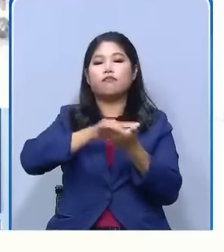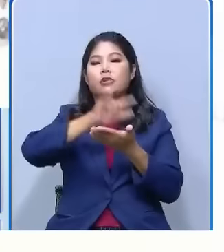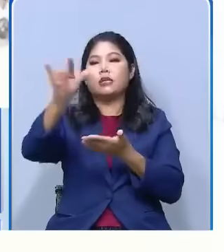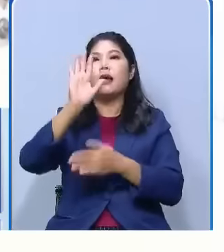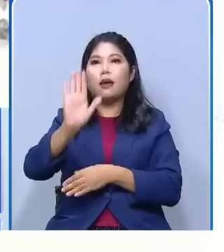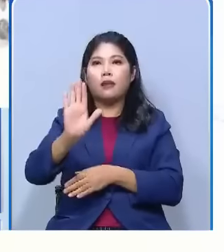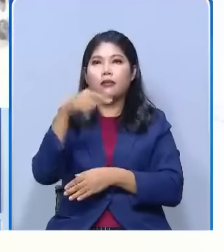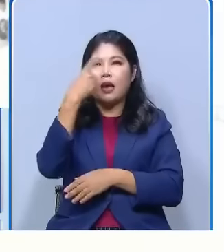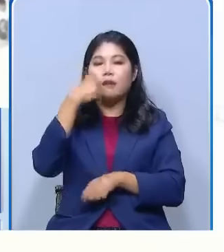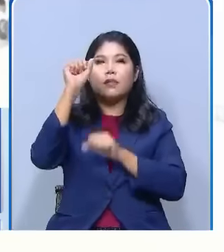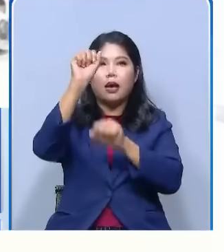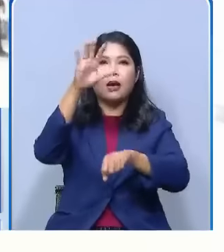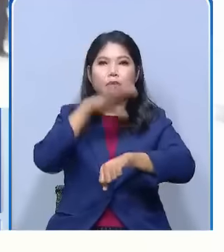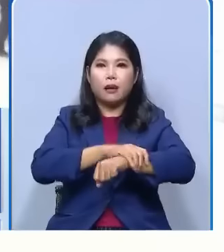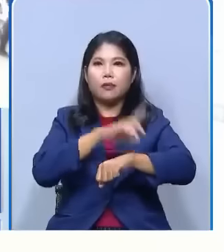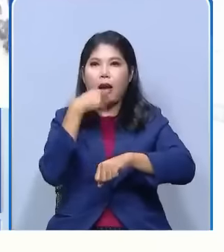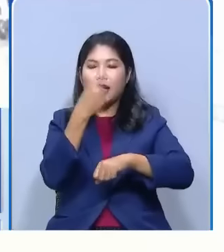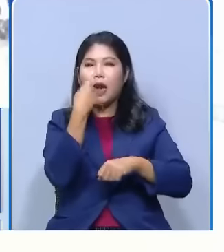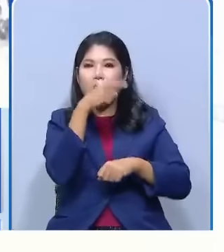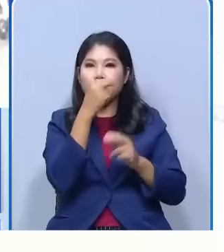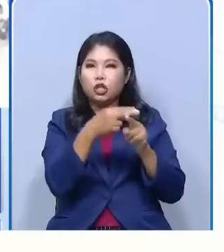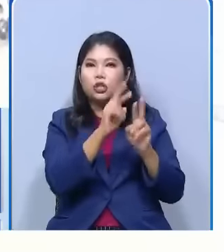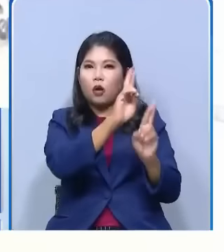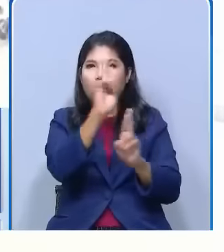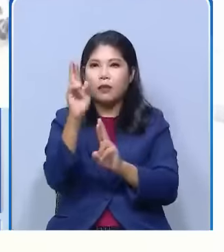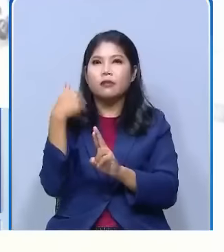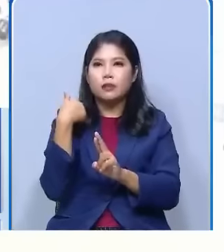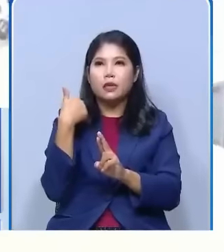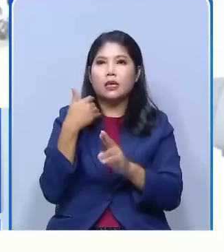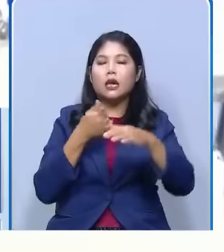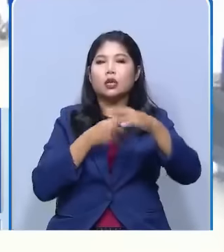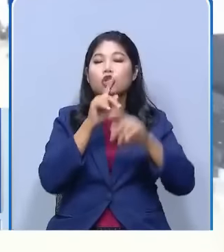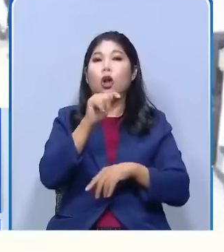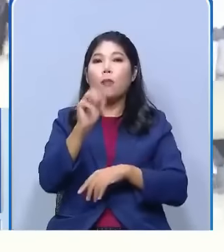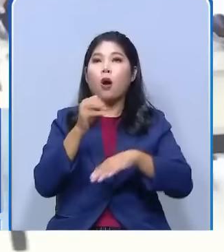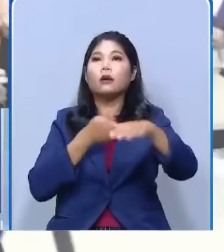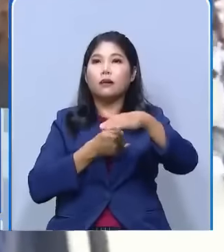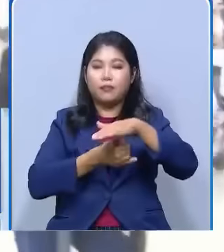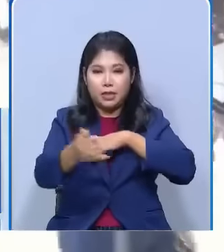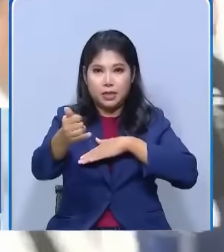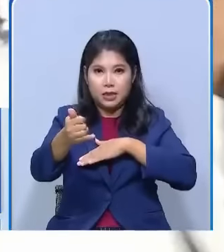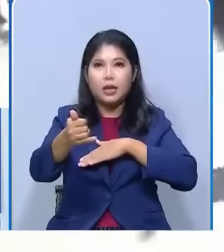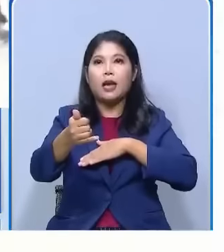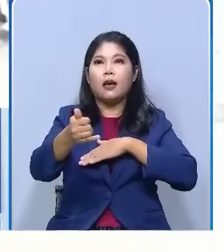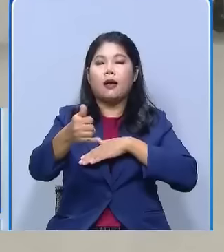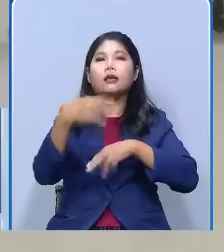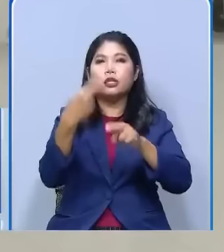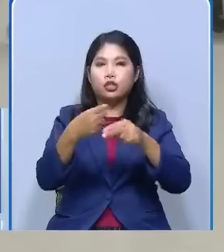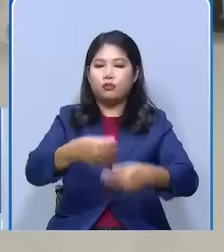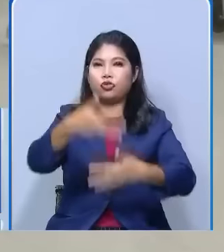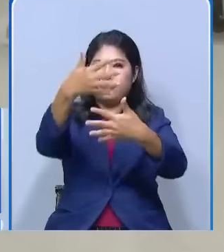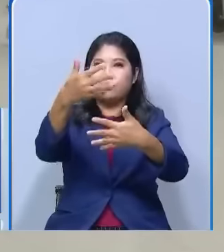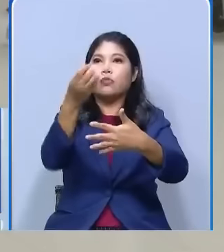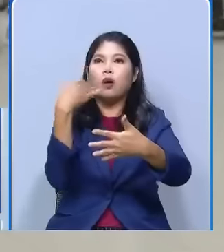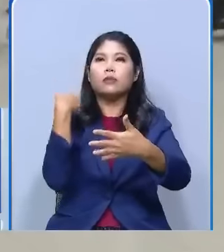ครมีหมายจับหรือว่าถูกจับตาเป็นวอชลิสต์เนี่ยเวลาเดินทางผ่านทางตม.ชายแดนหรือว่าทางสนามบินเนี่ยเดี๋ยวมันจะขึ้นข้อมูล